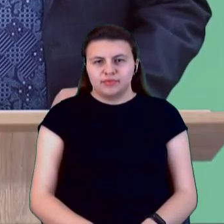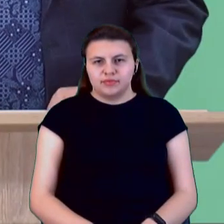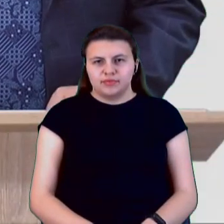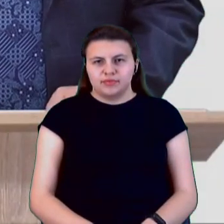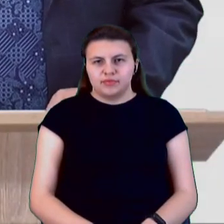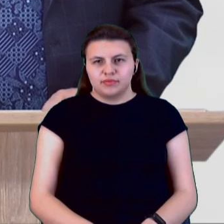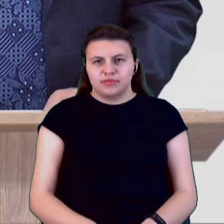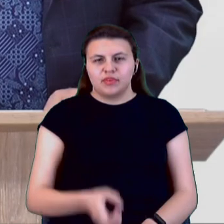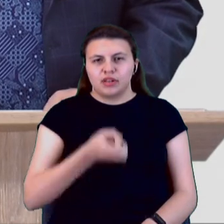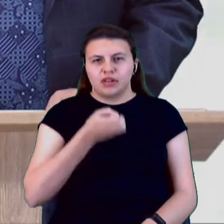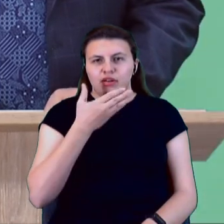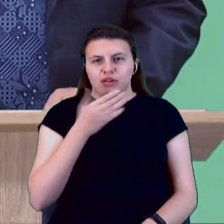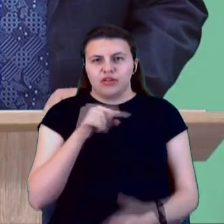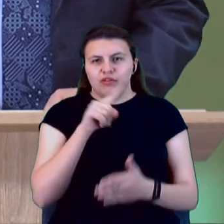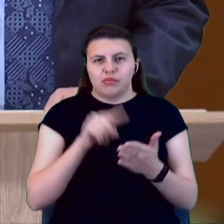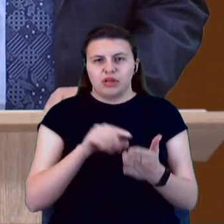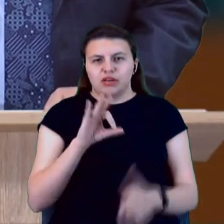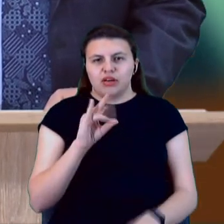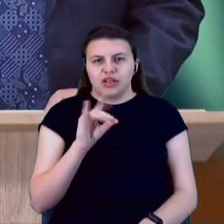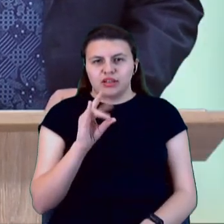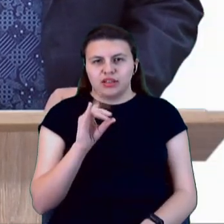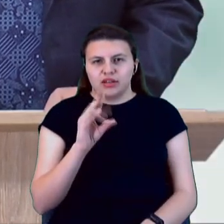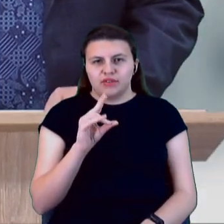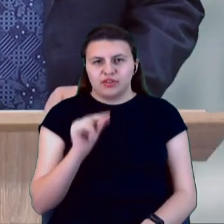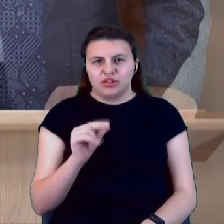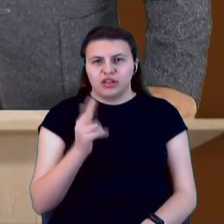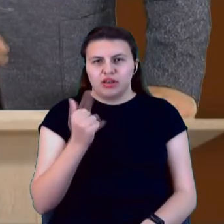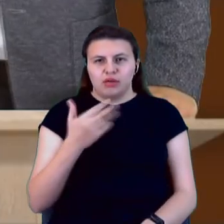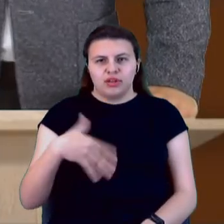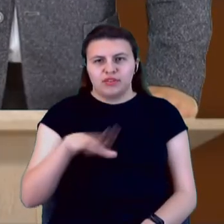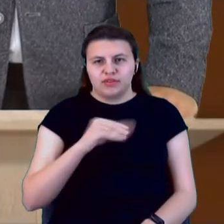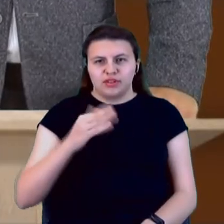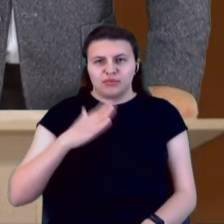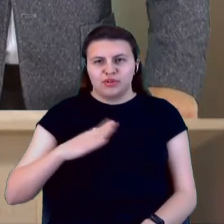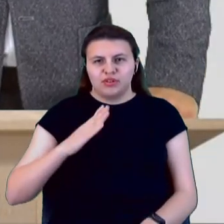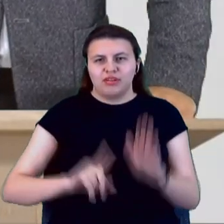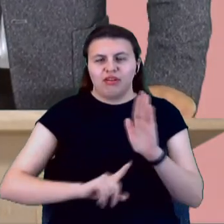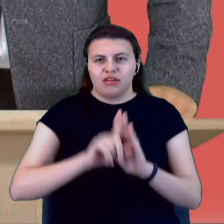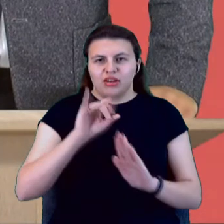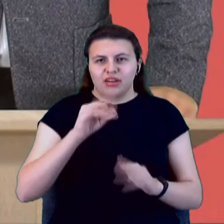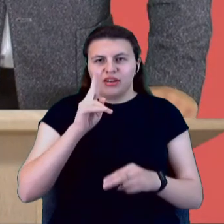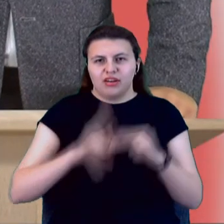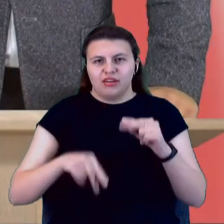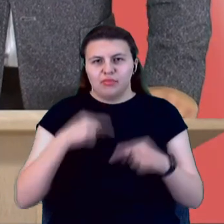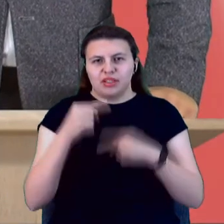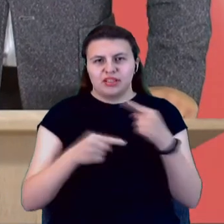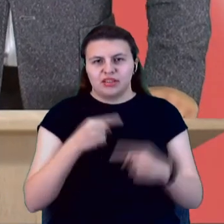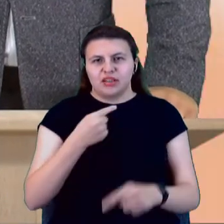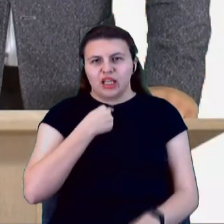Хороший вопрос, Олег Андреевич. Да, все мы ждем окончания, начала и окончания, да, процесса голосования.